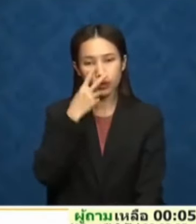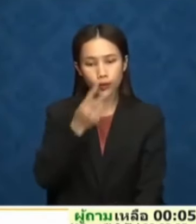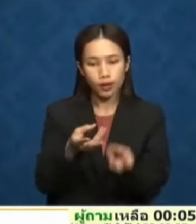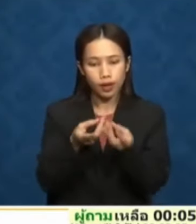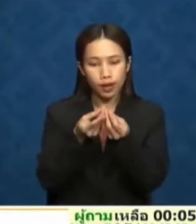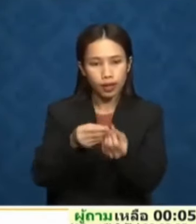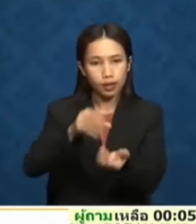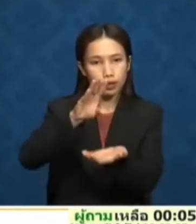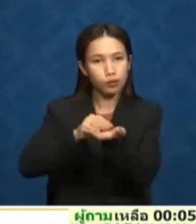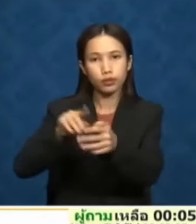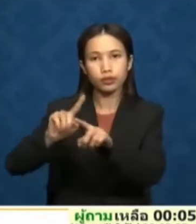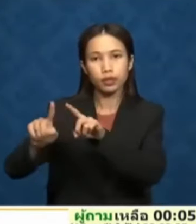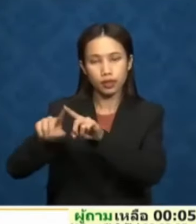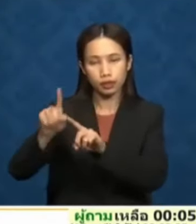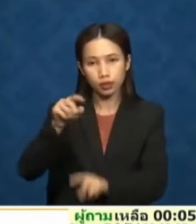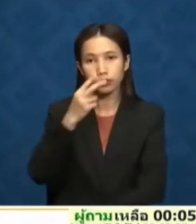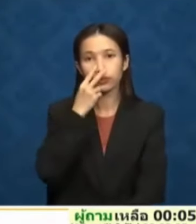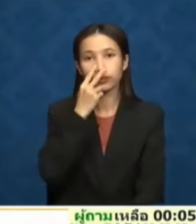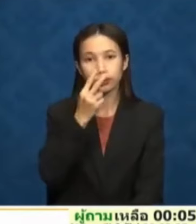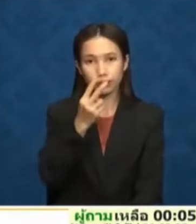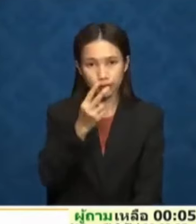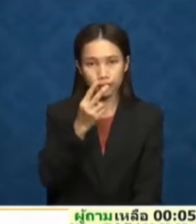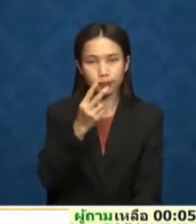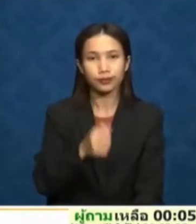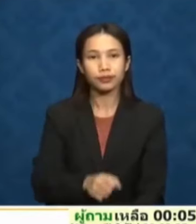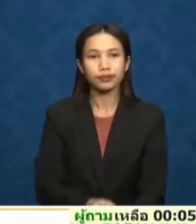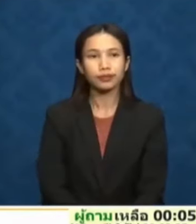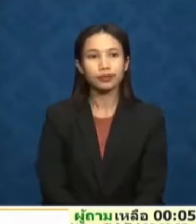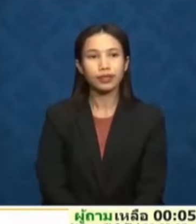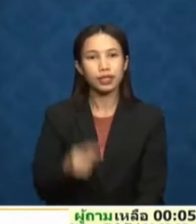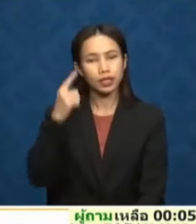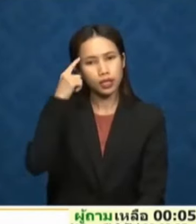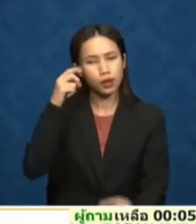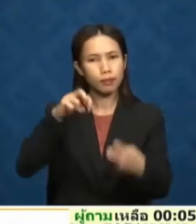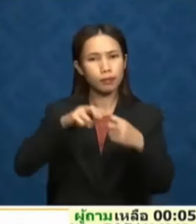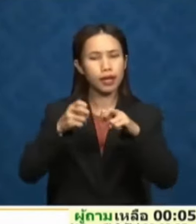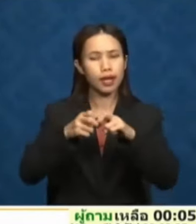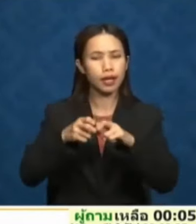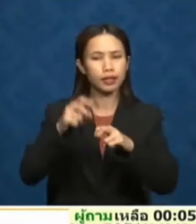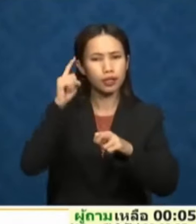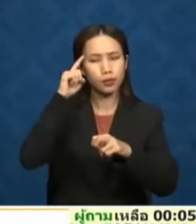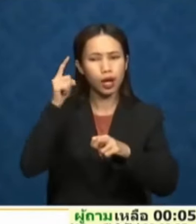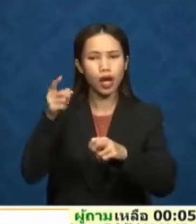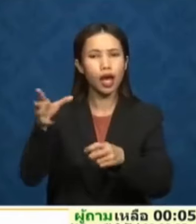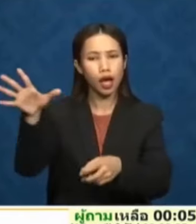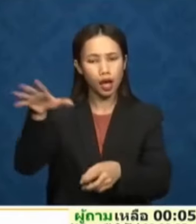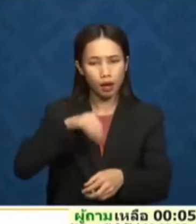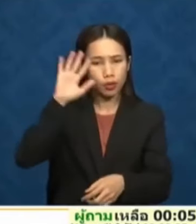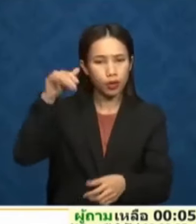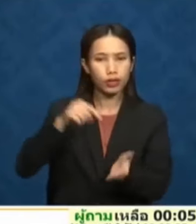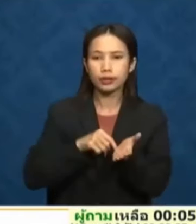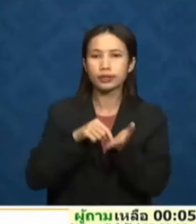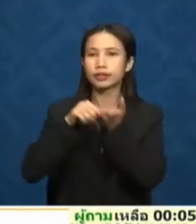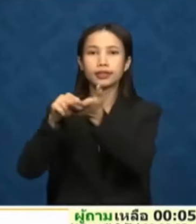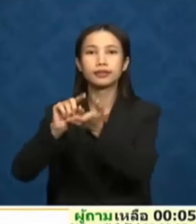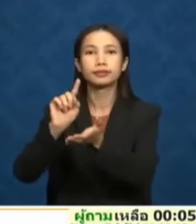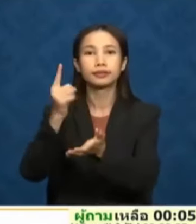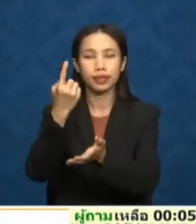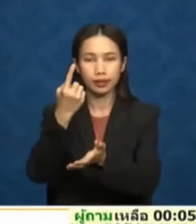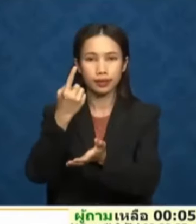ละเอียดนะครับมันจะเป็นประเด็นเป็นปัญหาผมก็เลยให้ถอนออกมาก่อนแล้วมาทำใหม่ยื่นเข้าไปใหม่อีกครั้ง